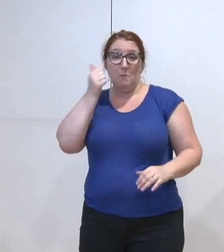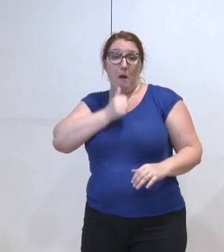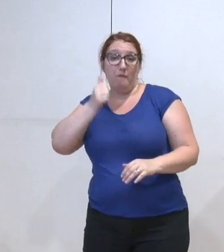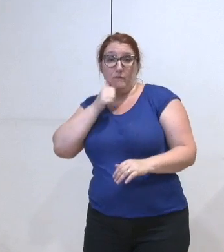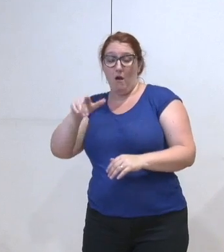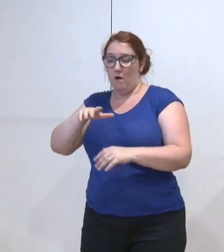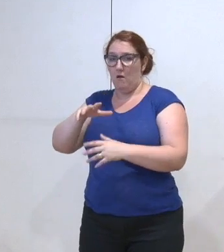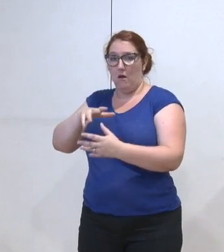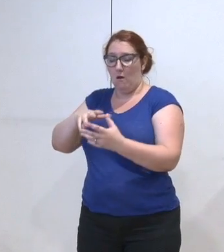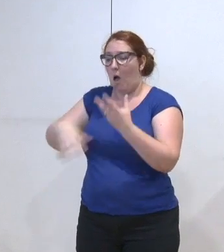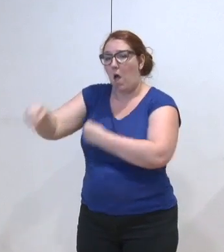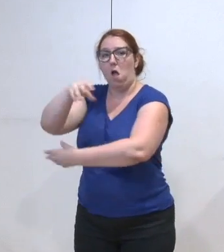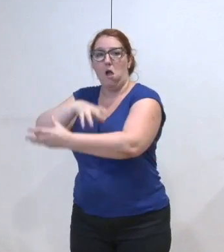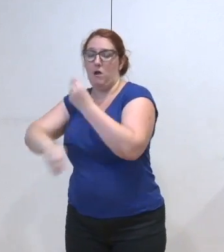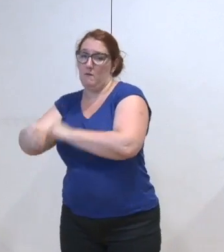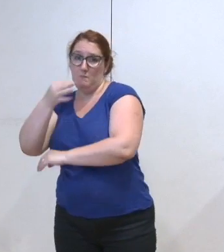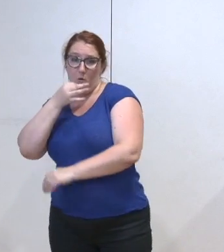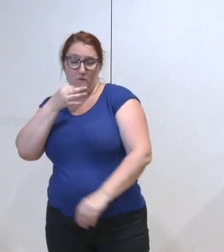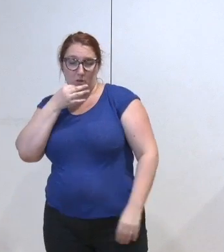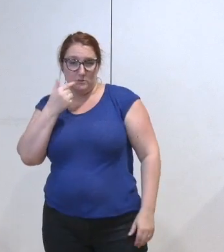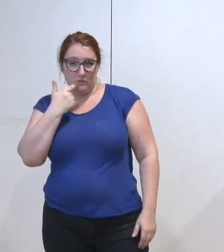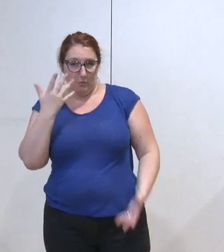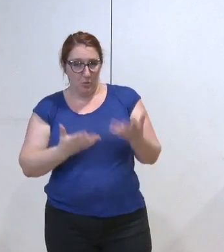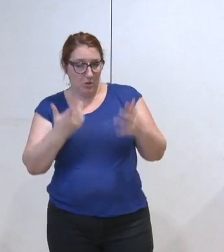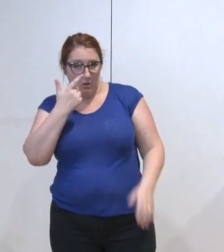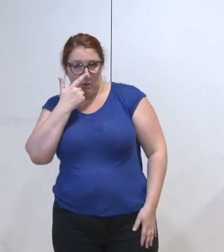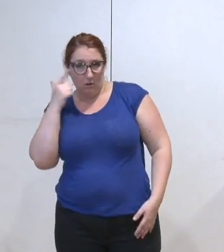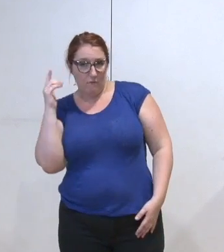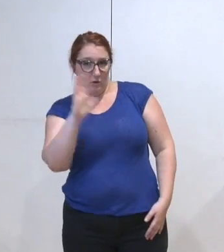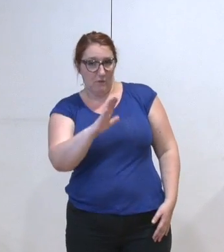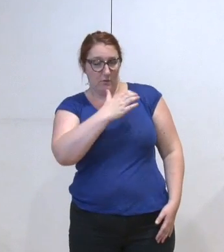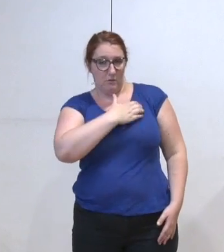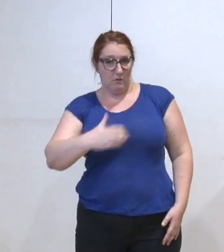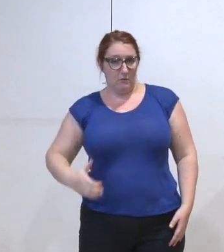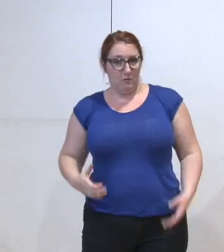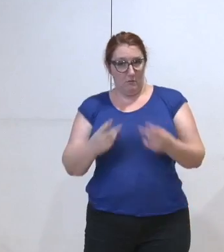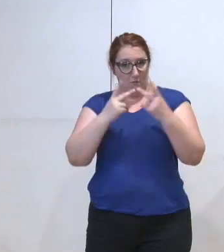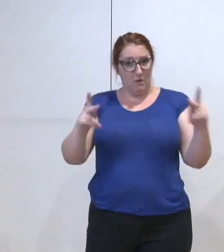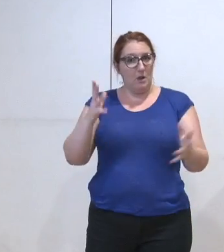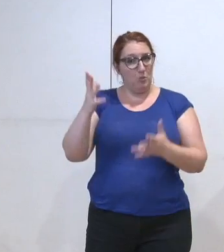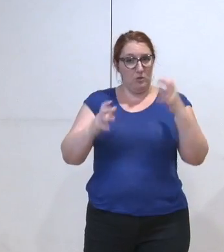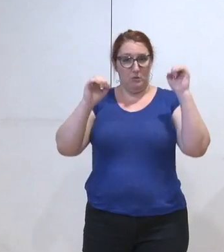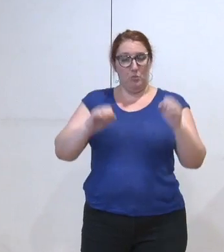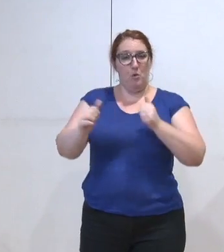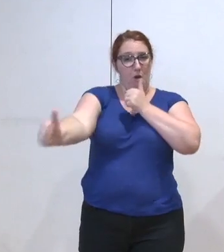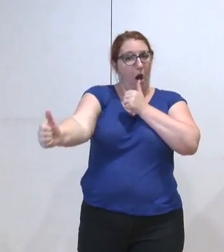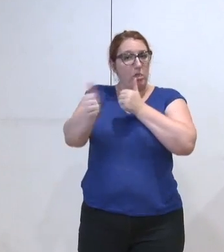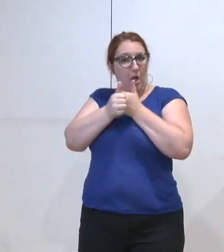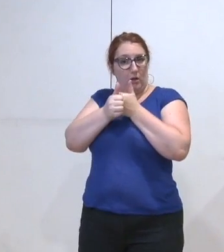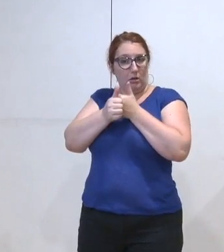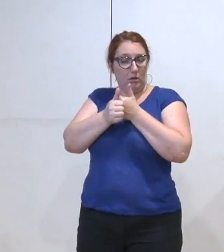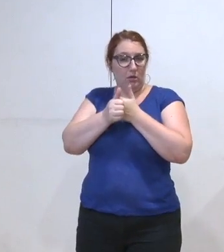profiteuses ne pensez-vous pas que euh la ville pourrait être attaqué pour ne pas